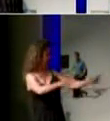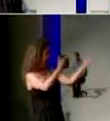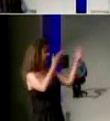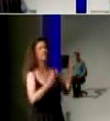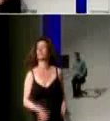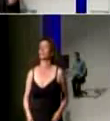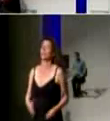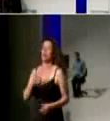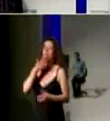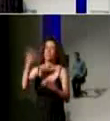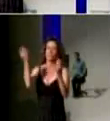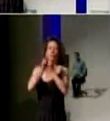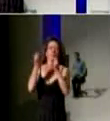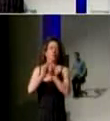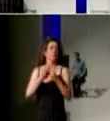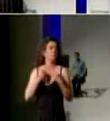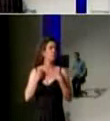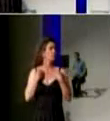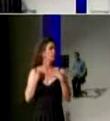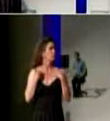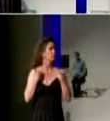Merci beaucoup.